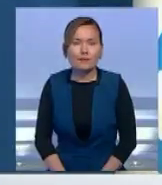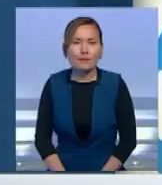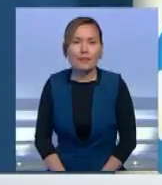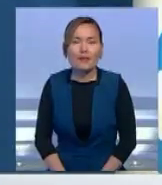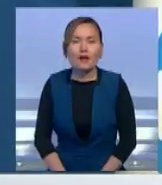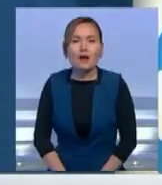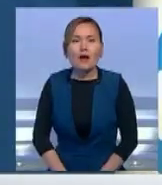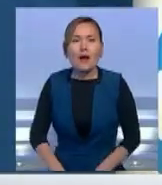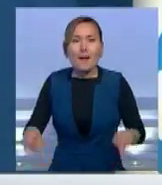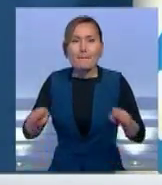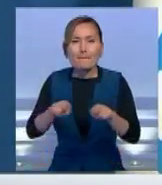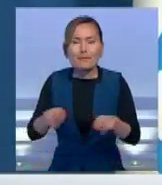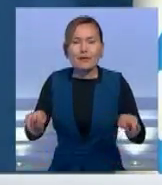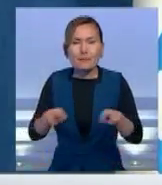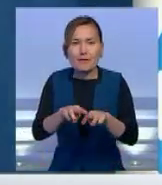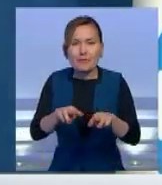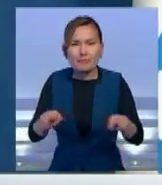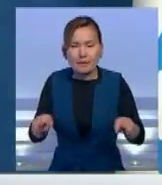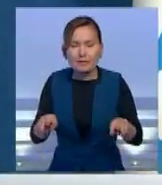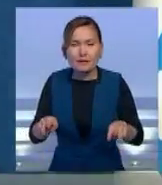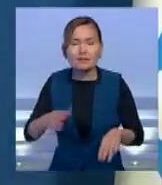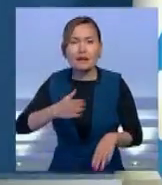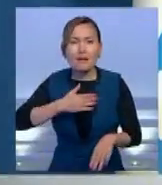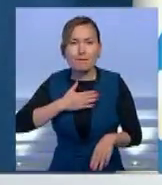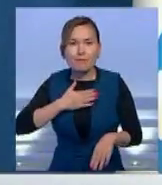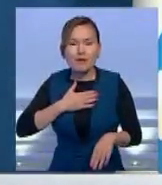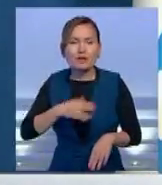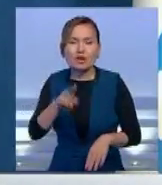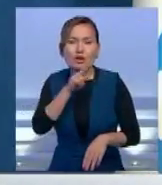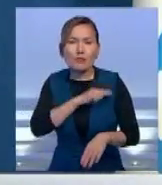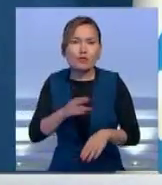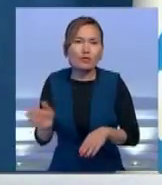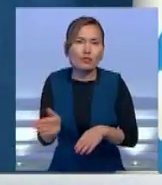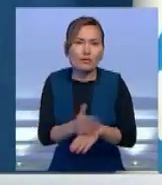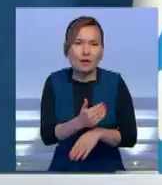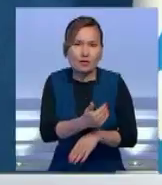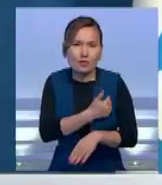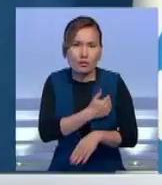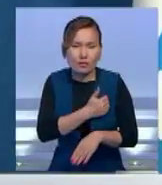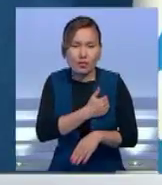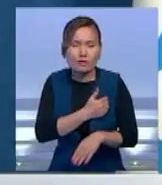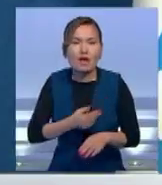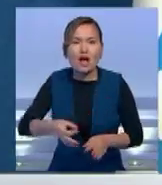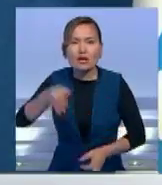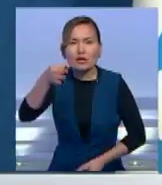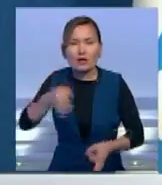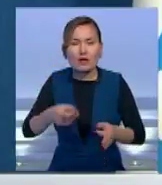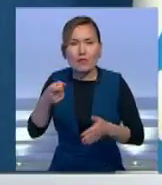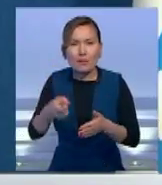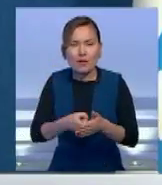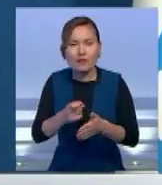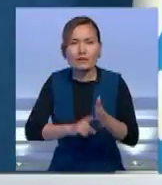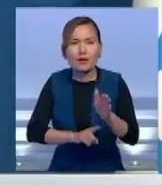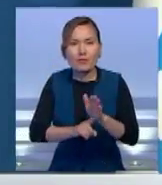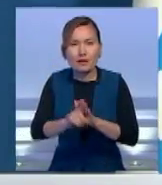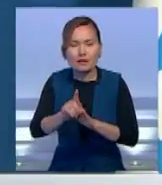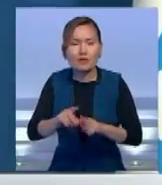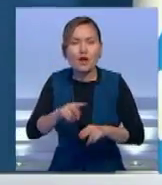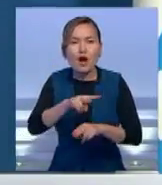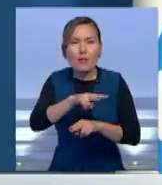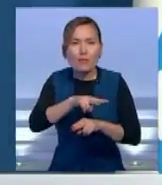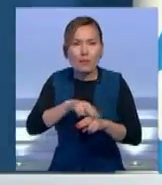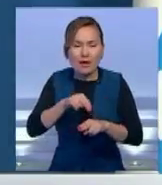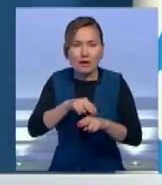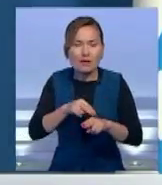Үкімет басқарғалы бері мені биліктен кетіру үшін 15 мәрте тергеу жүргізілді. Олардың кейбірі полицияның қазіргідей негізсіз